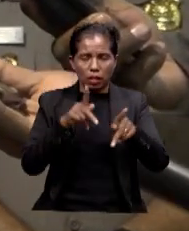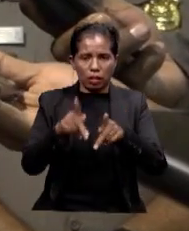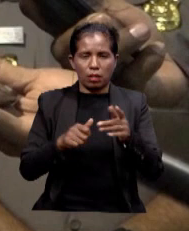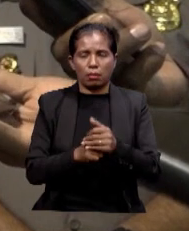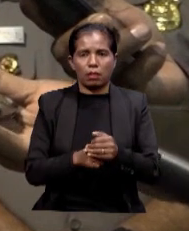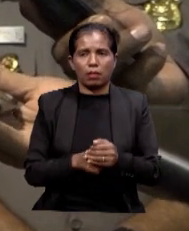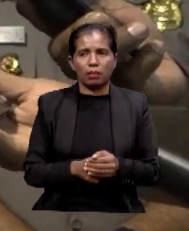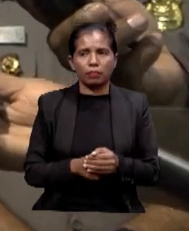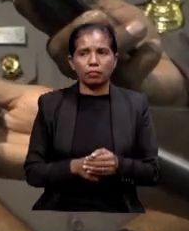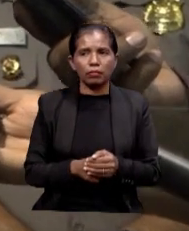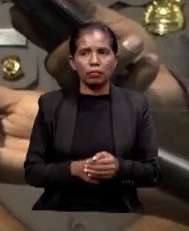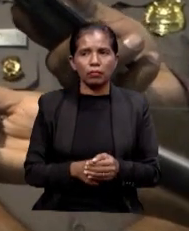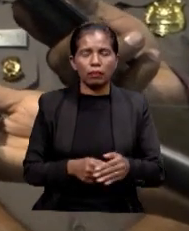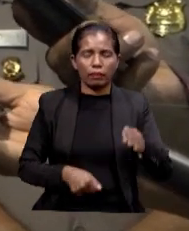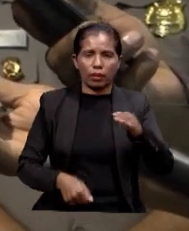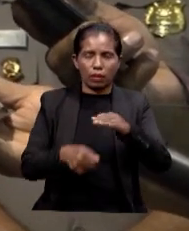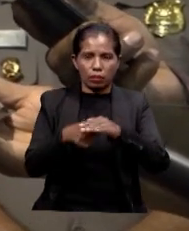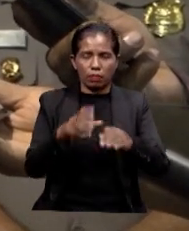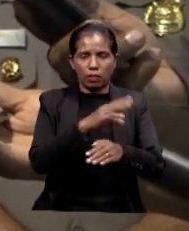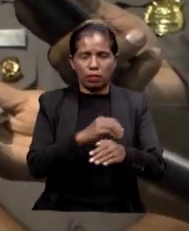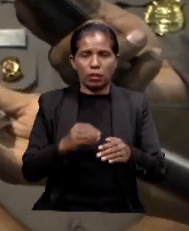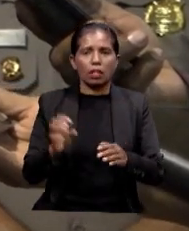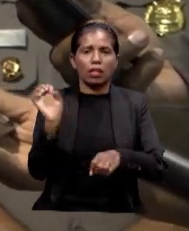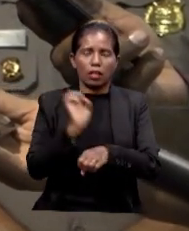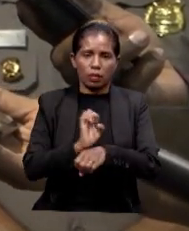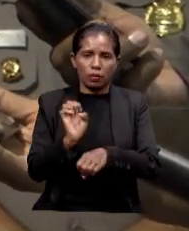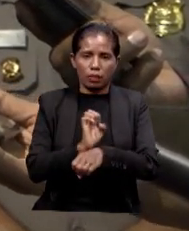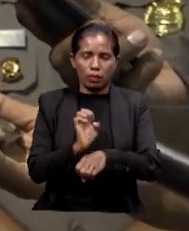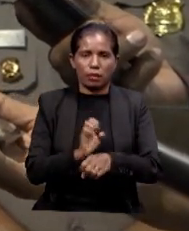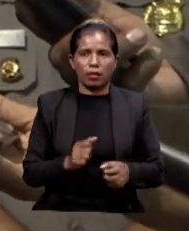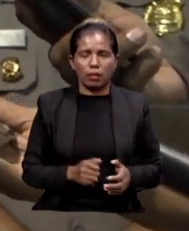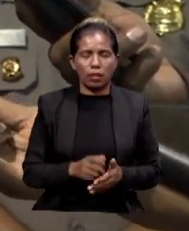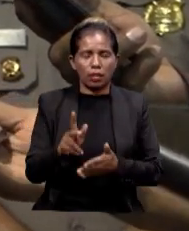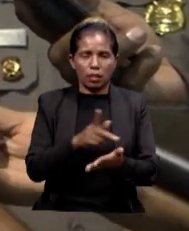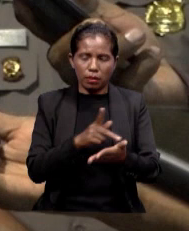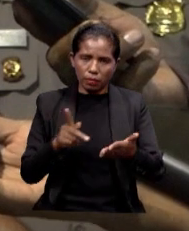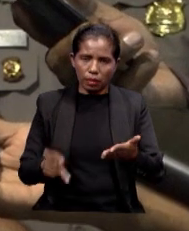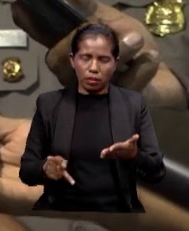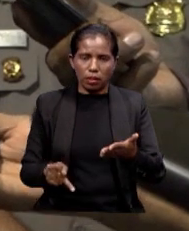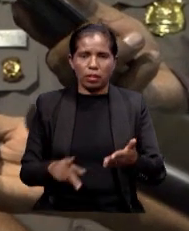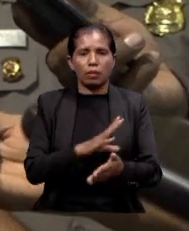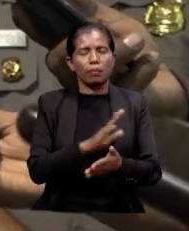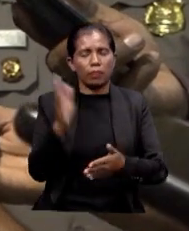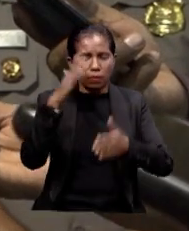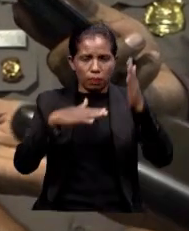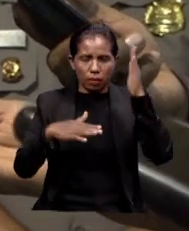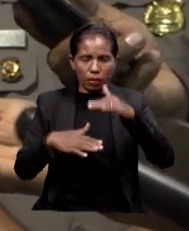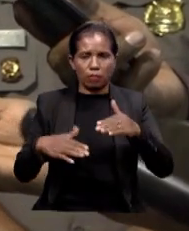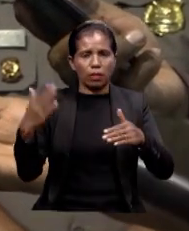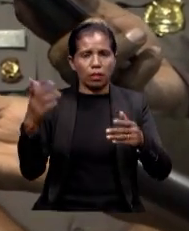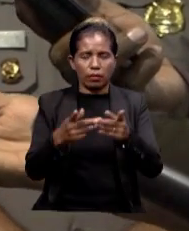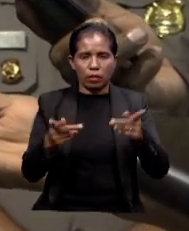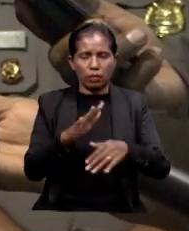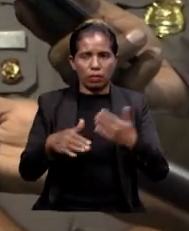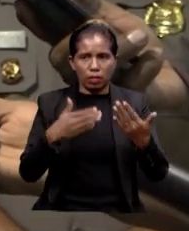manusia, cyber crime, ekonomi crime, ya kejahatan lingkungan dan sebagainya. Itu